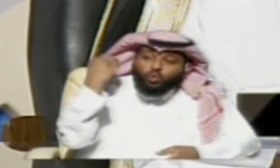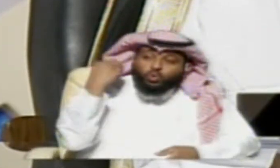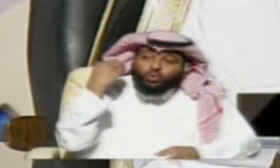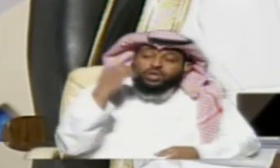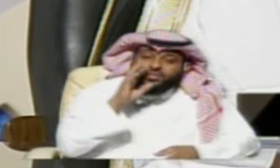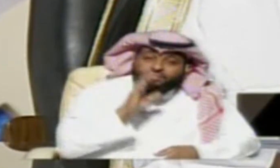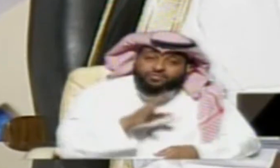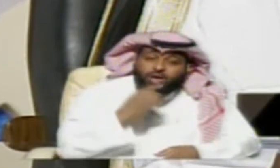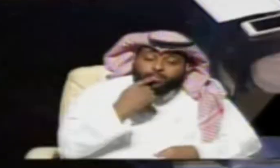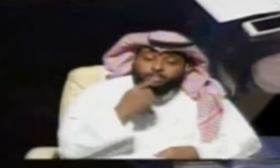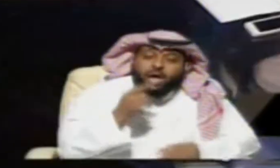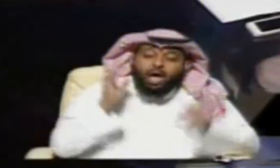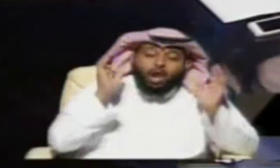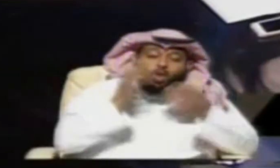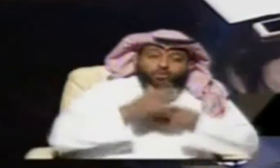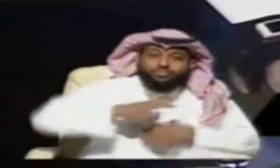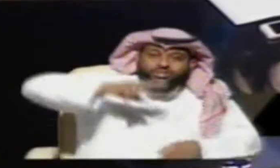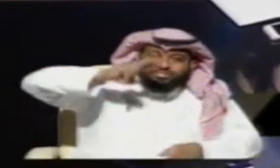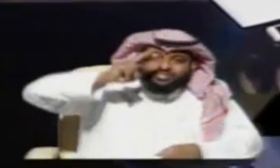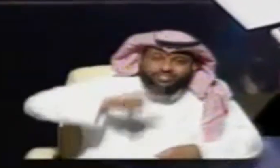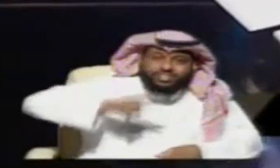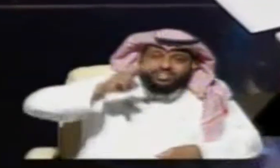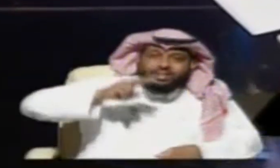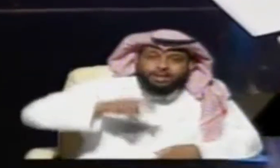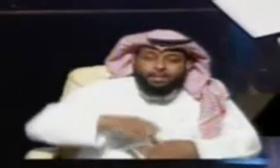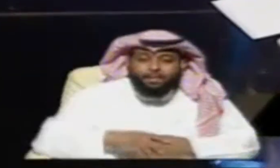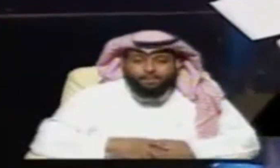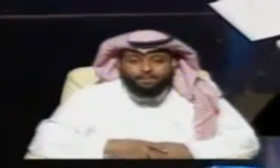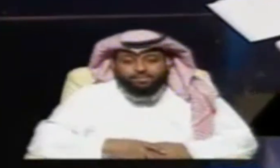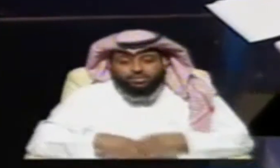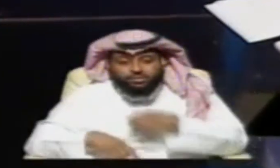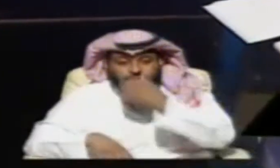صلاة ركعتين عندما الكافر أن يدخل الإسلام؟